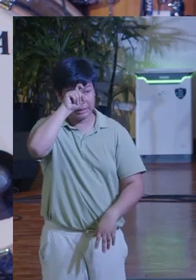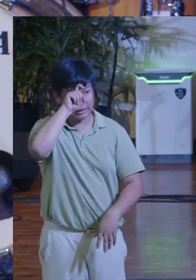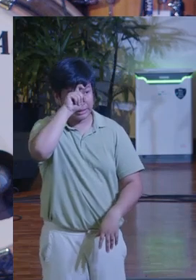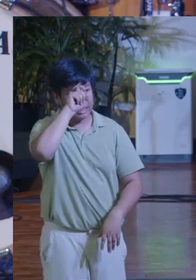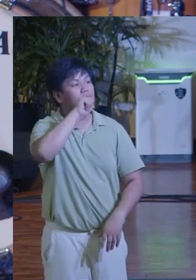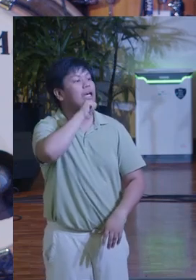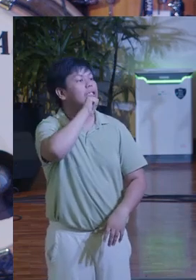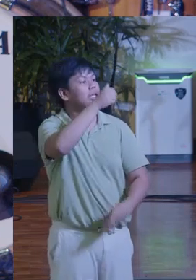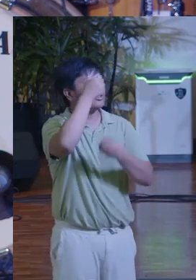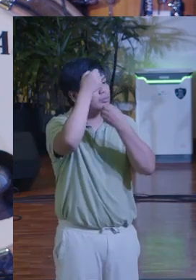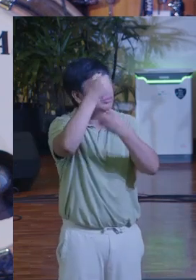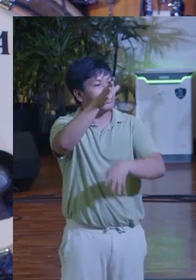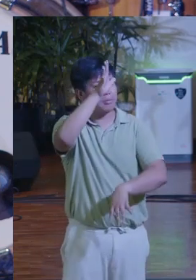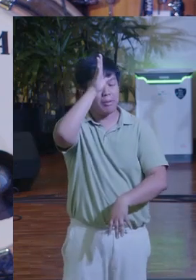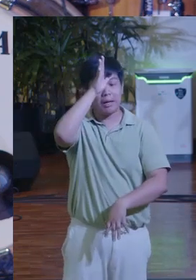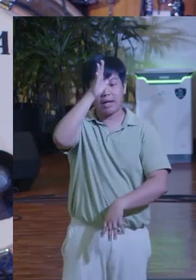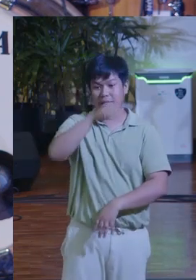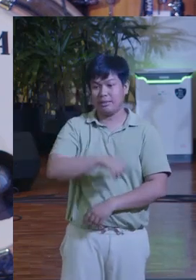ama.